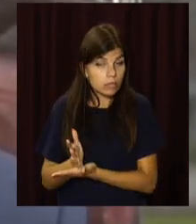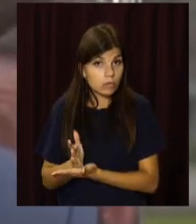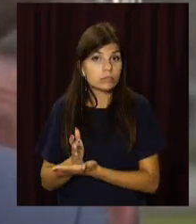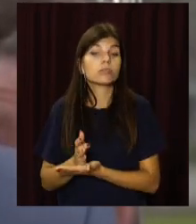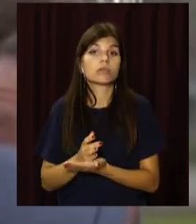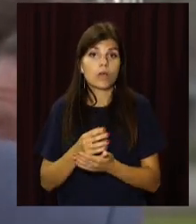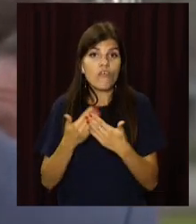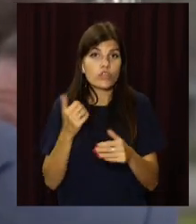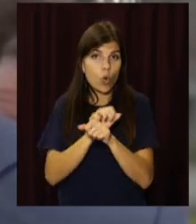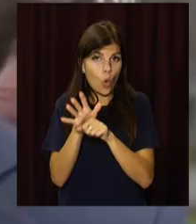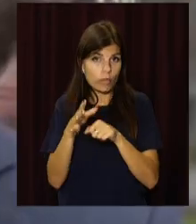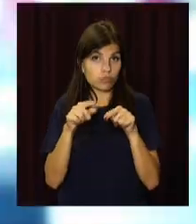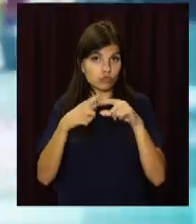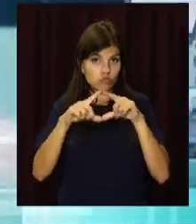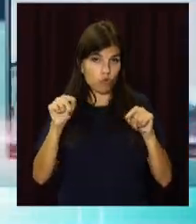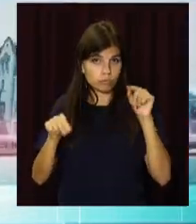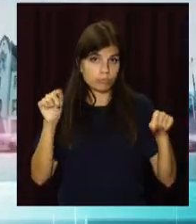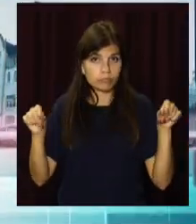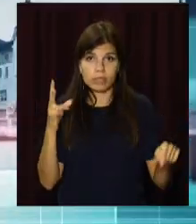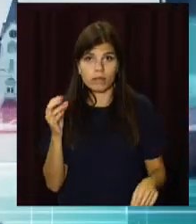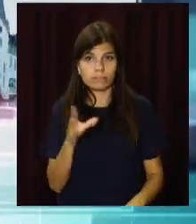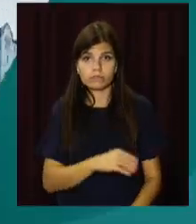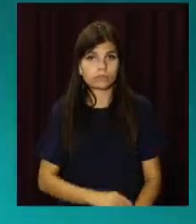в цьому конкретному закладі.